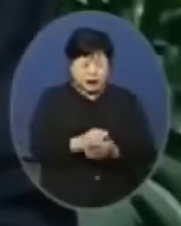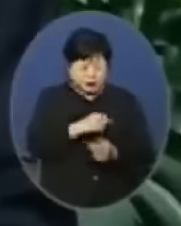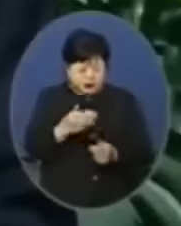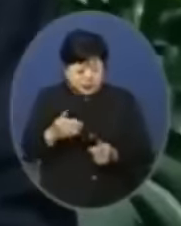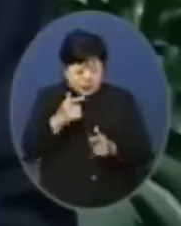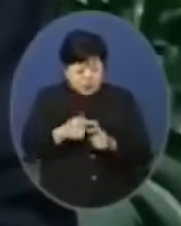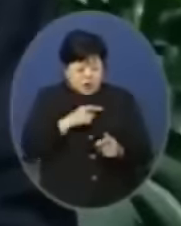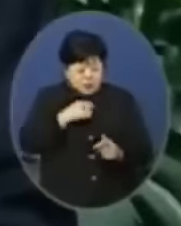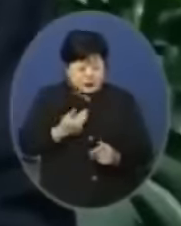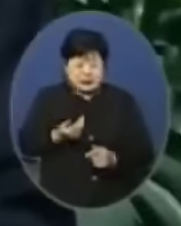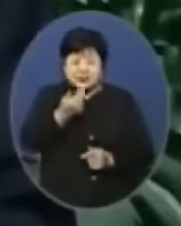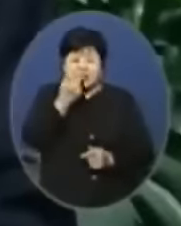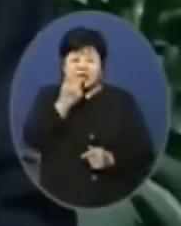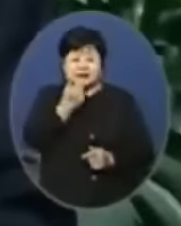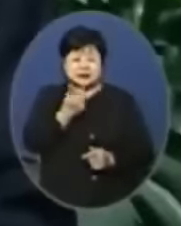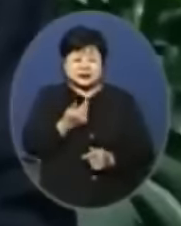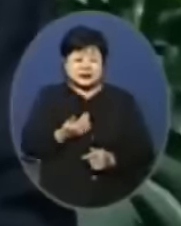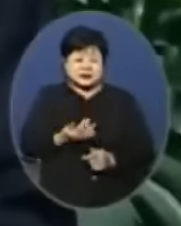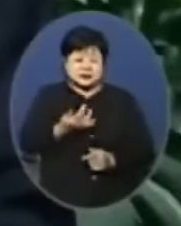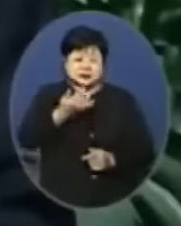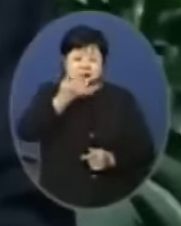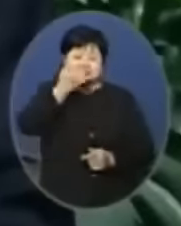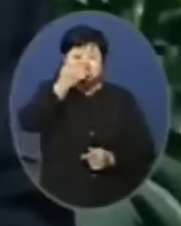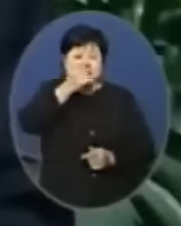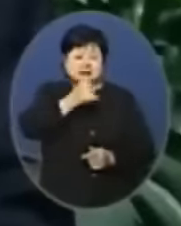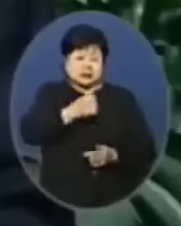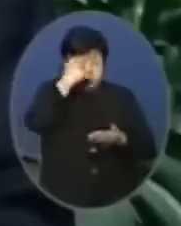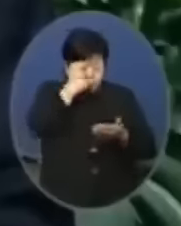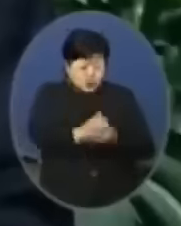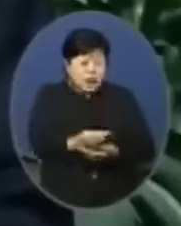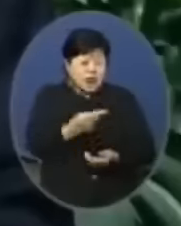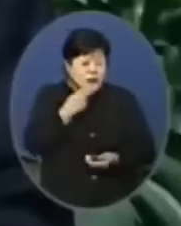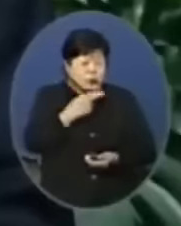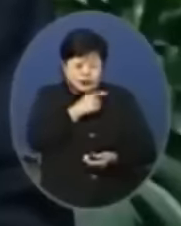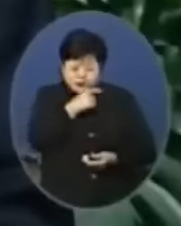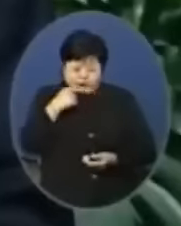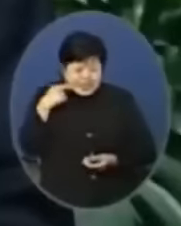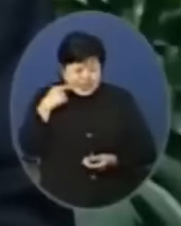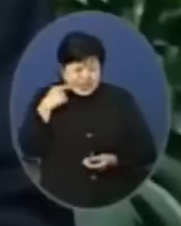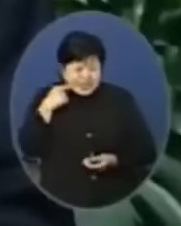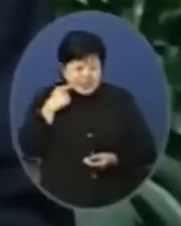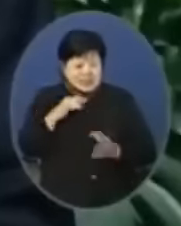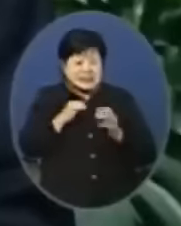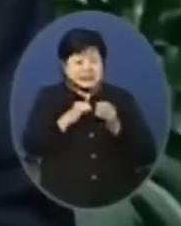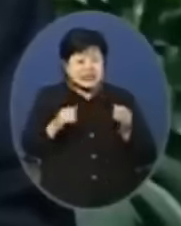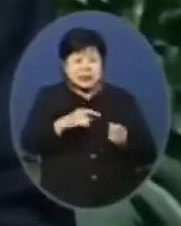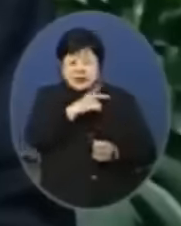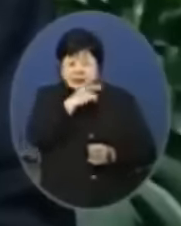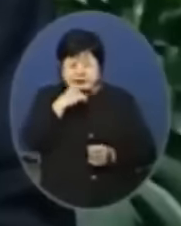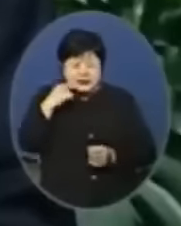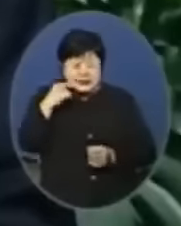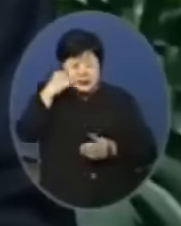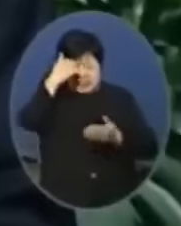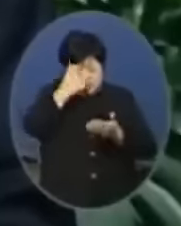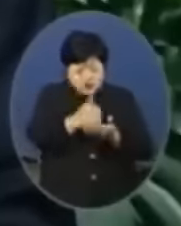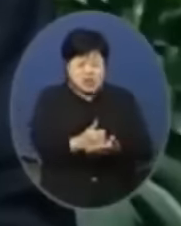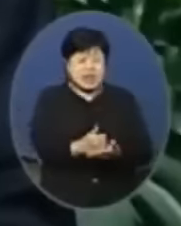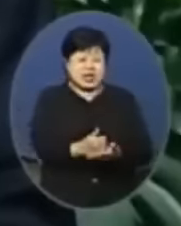그리스도의 피의 냄새는 짙은 향기였습니다. 죄가 없는 피입니다. 세상 사람들의 피는 다